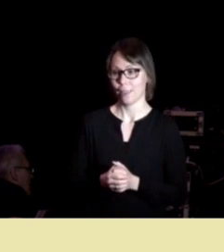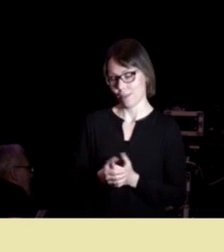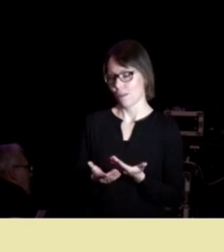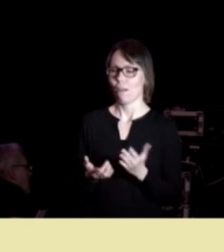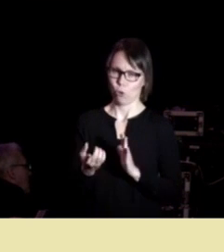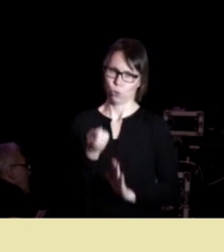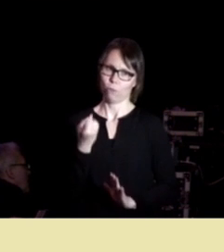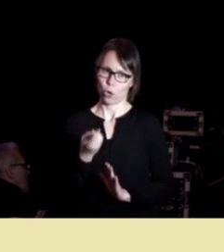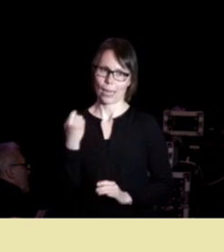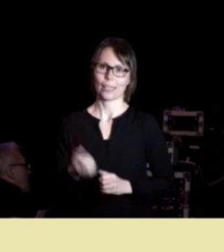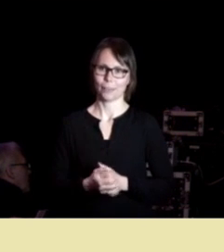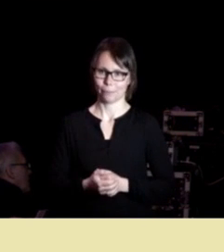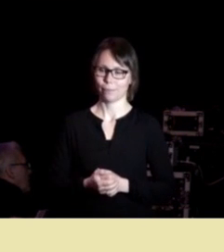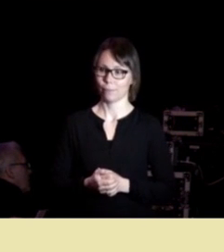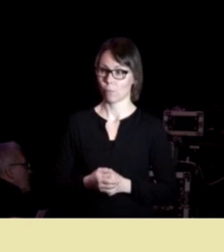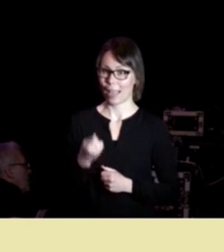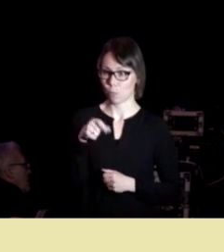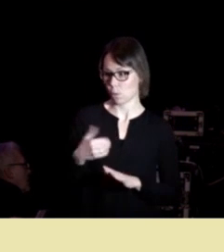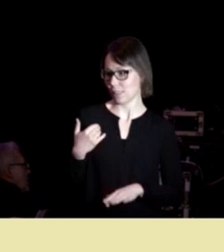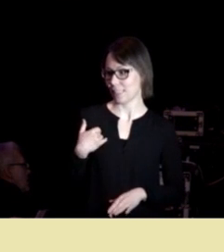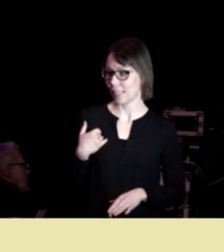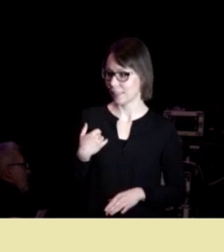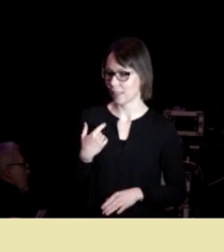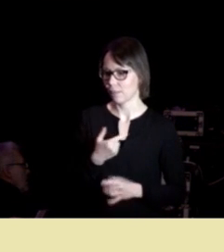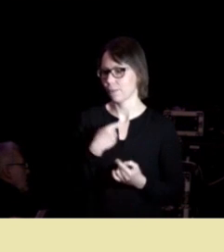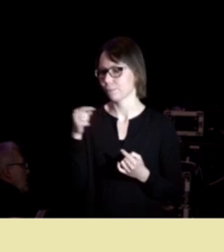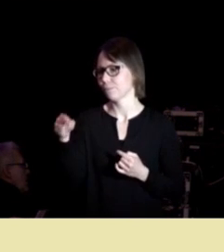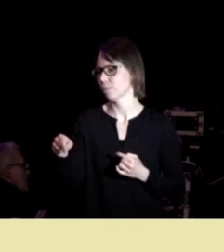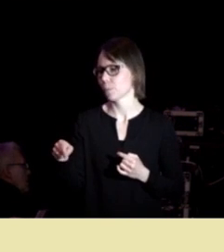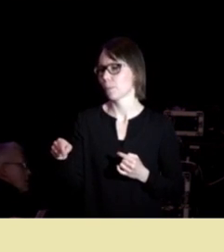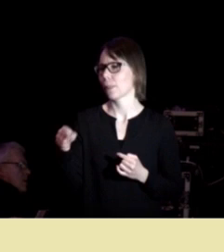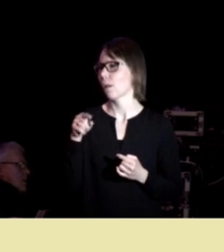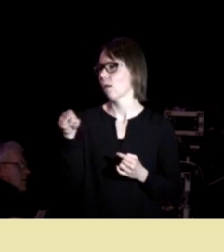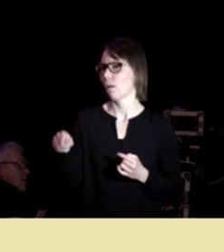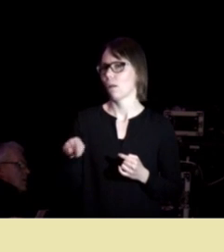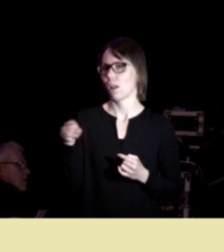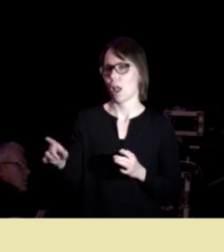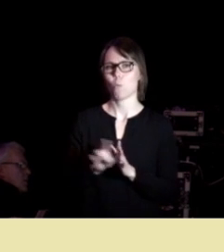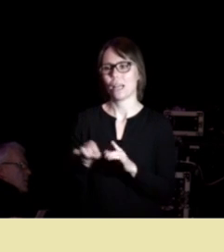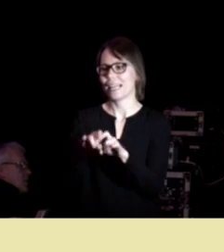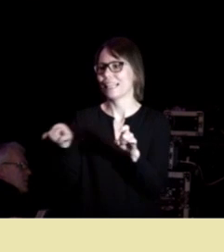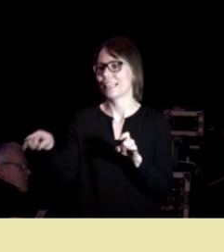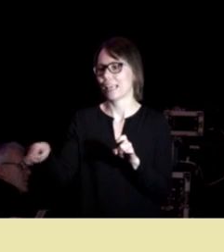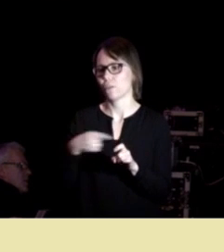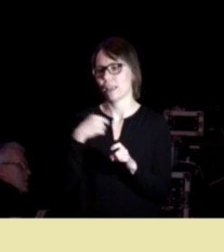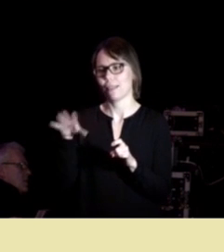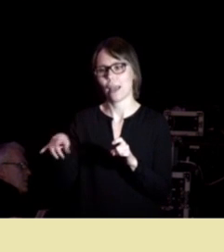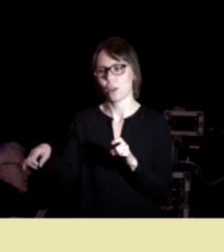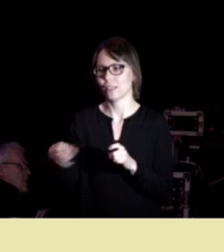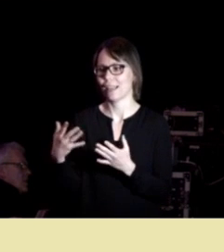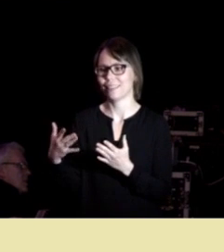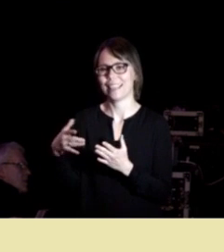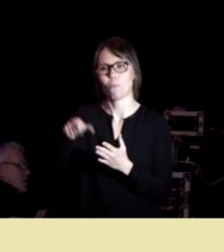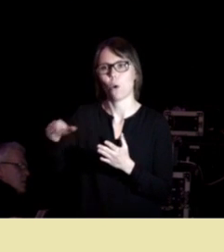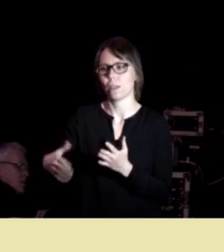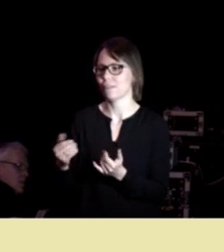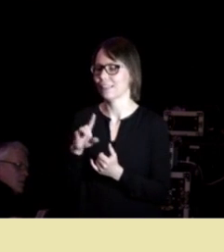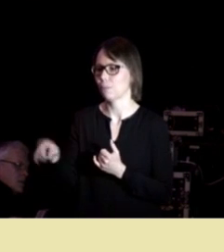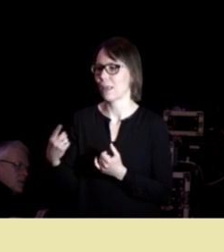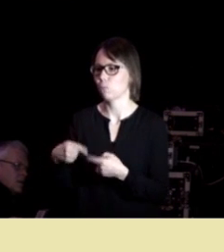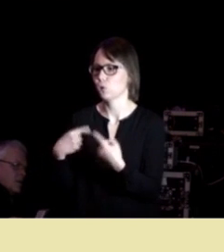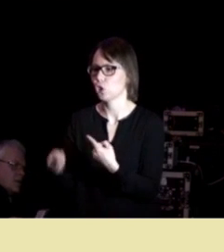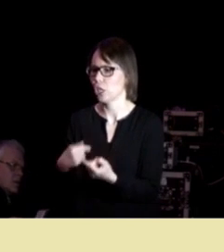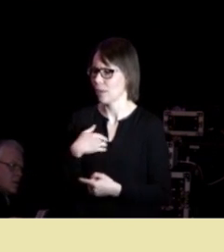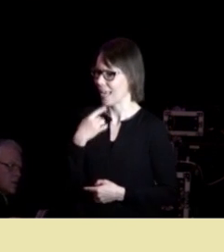utfordring. For en måned siden så var vi et sted, og vi er helt ute på poliklinikken, så sitter vi der, og de har 10 måneders ventetid